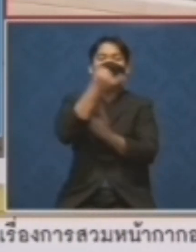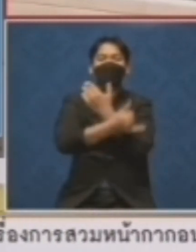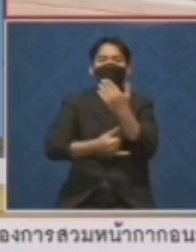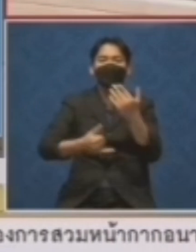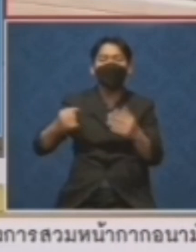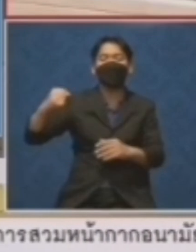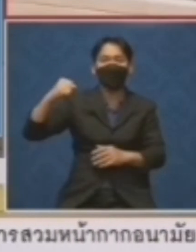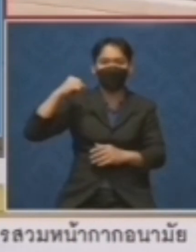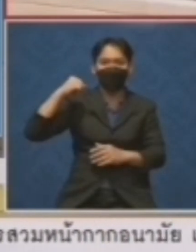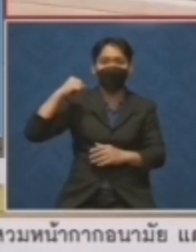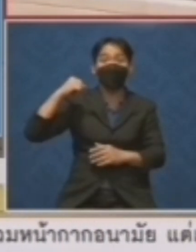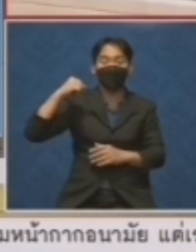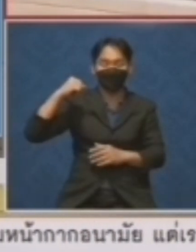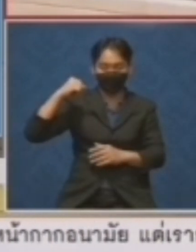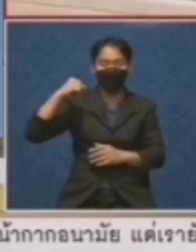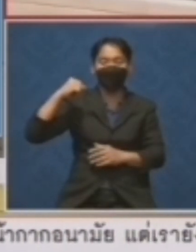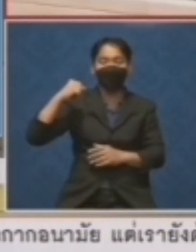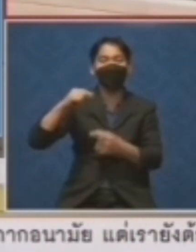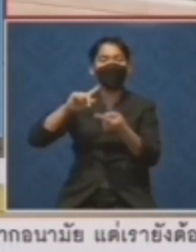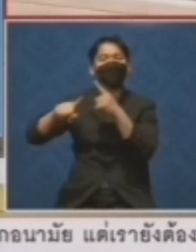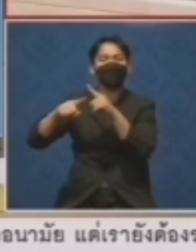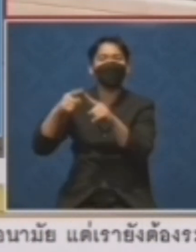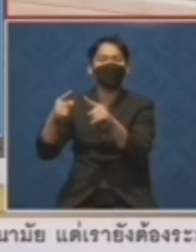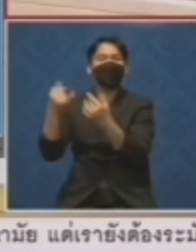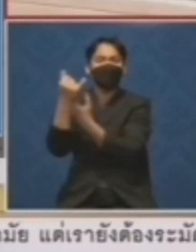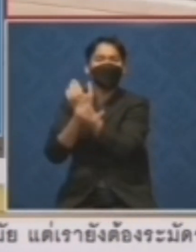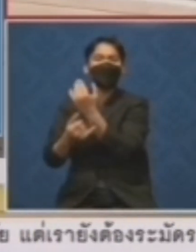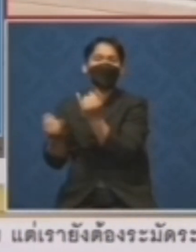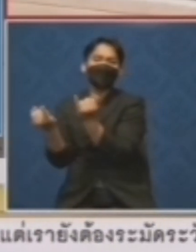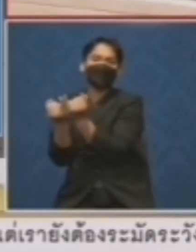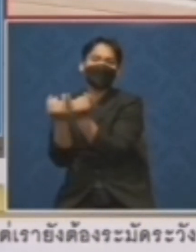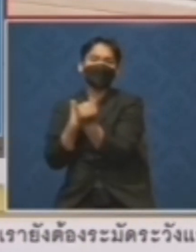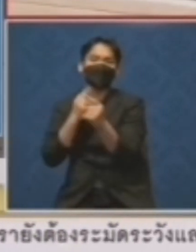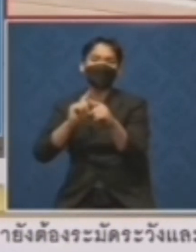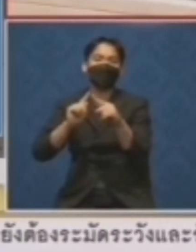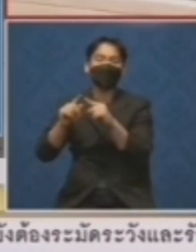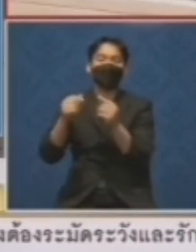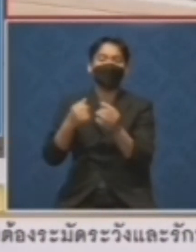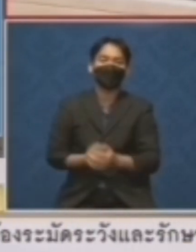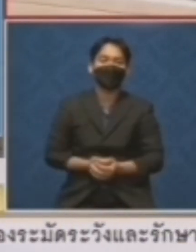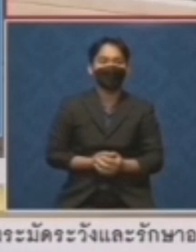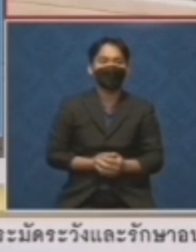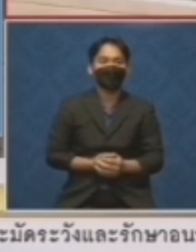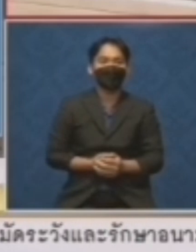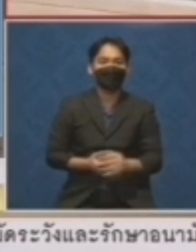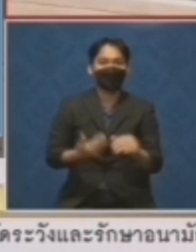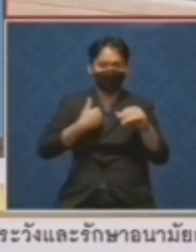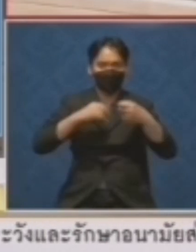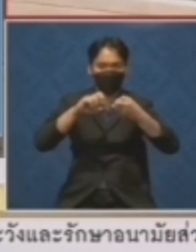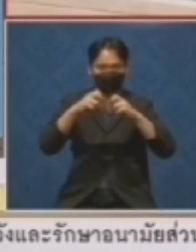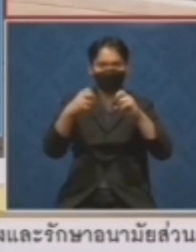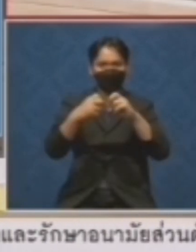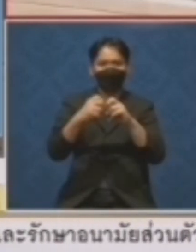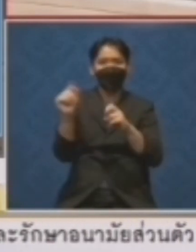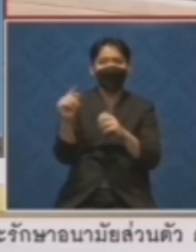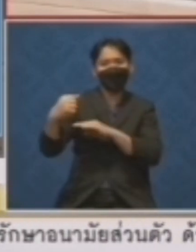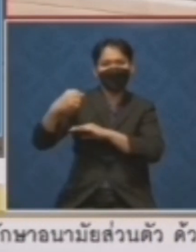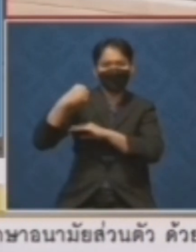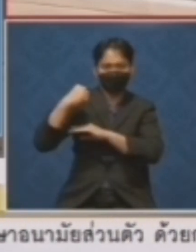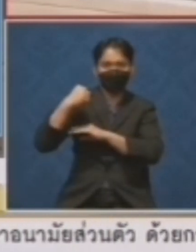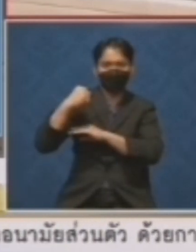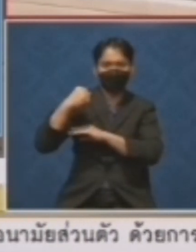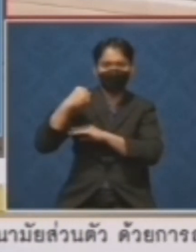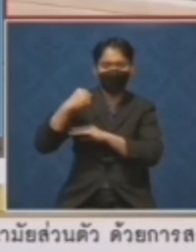าติอำนาจของโลกและชาติพันธมิตรแต่ละฝ่ายด้วยทั้งหมดนี้จะมีผลนอกจากผลกระทบในด้านความมั่นคงแล้วยังกระทบในด้